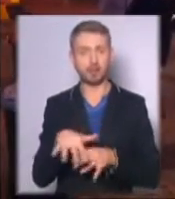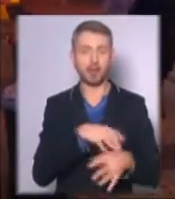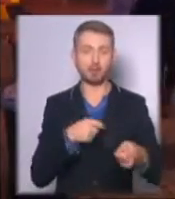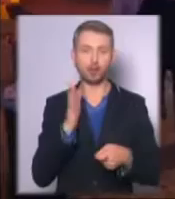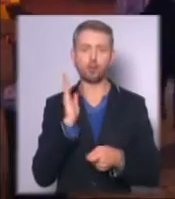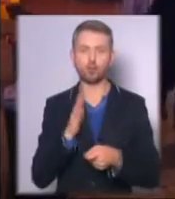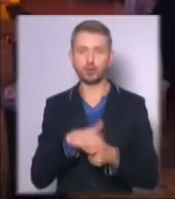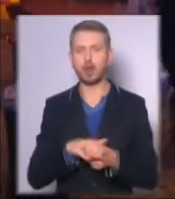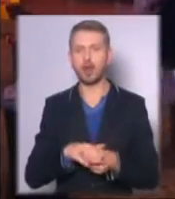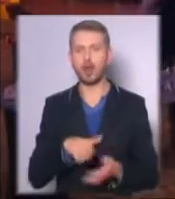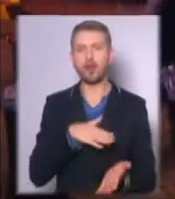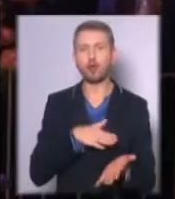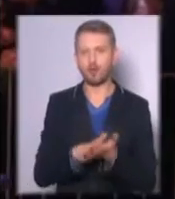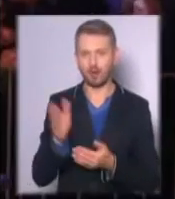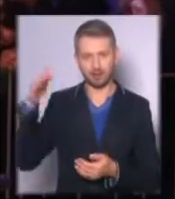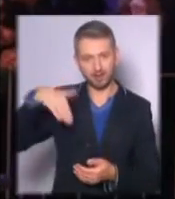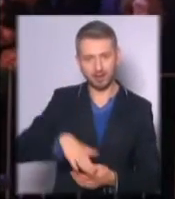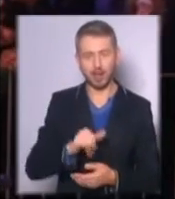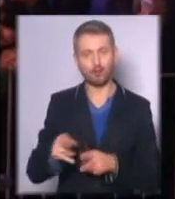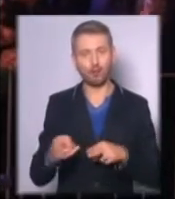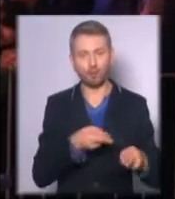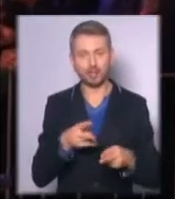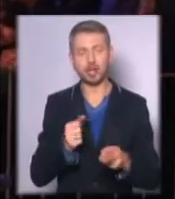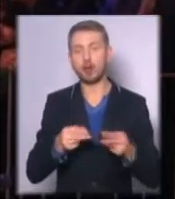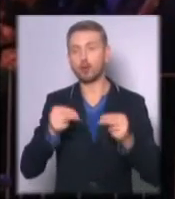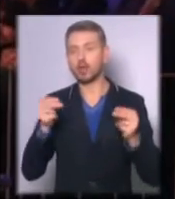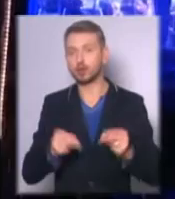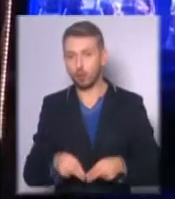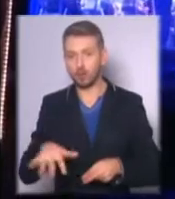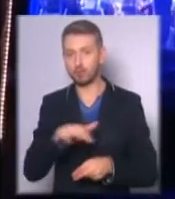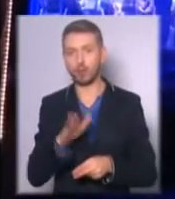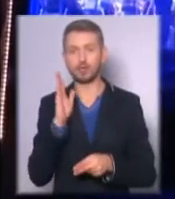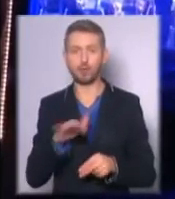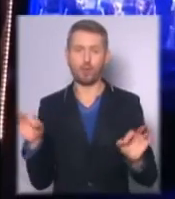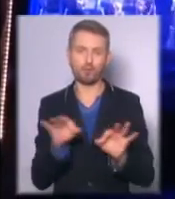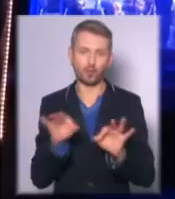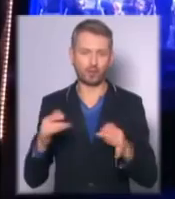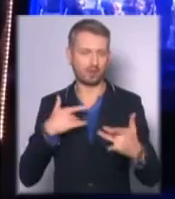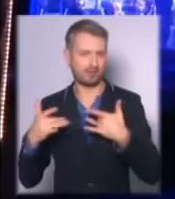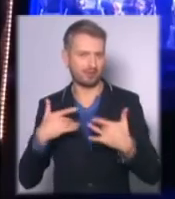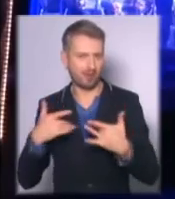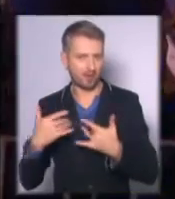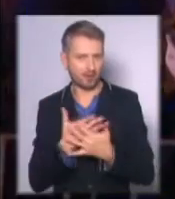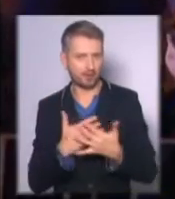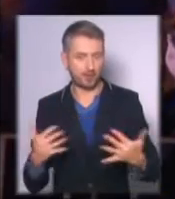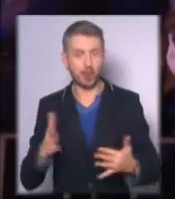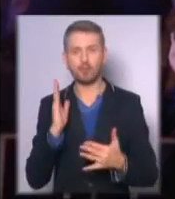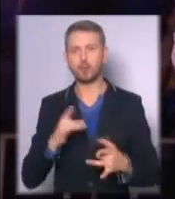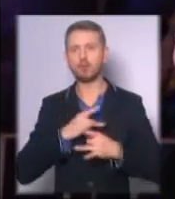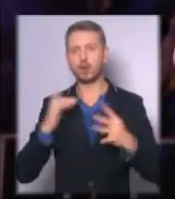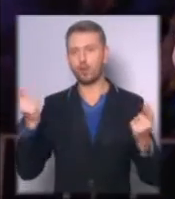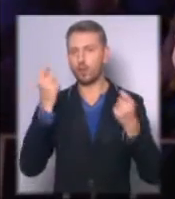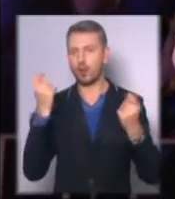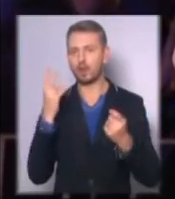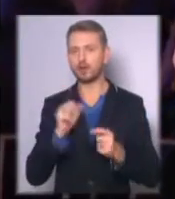А на Контрактовій впродовж цілого місяця триватимуть театралізовані дійства та гратимуть джазові музиканти. Влаштують святкові гуляння і на співочому